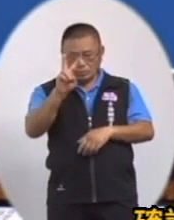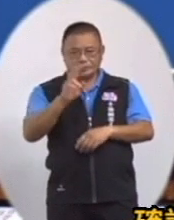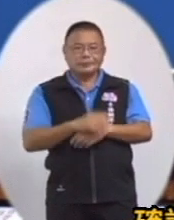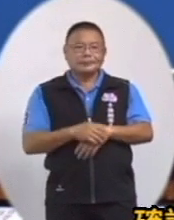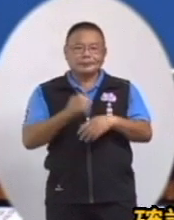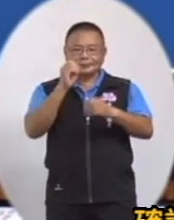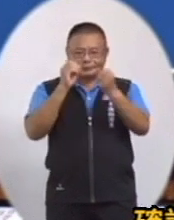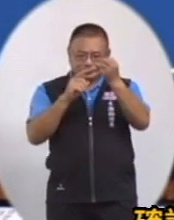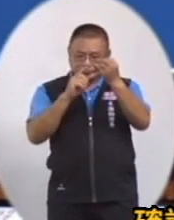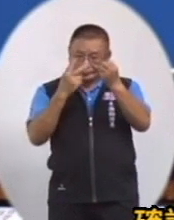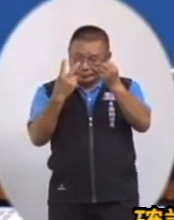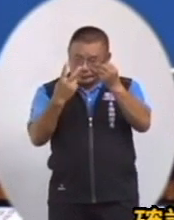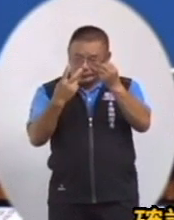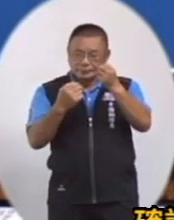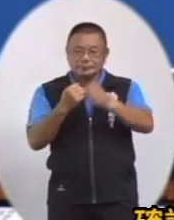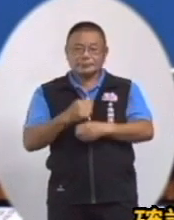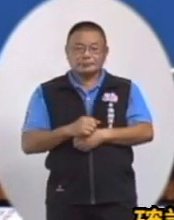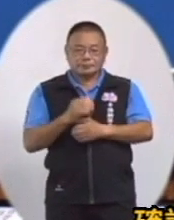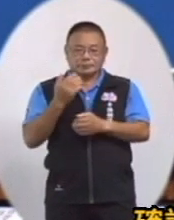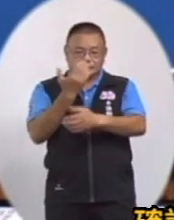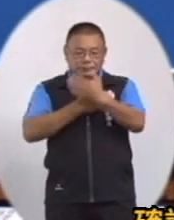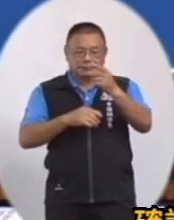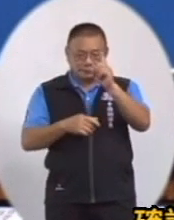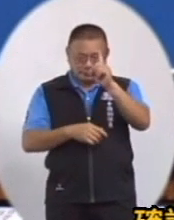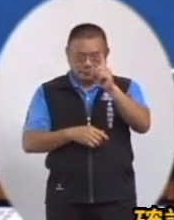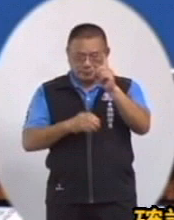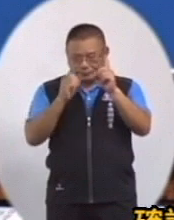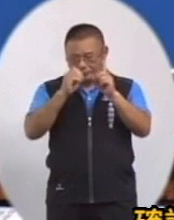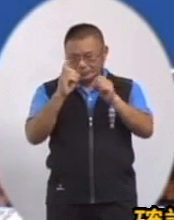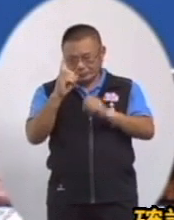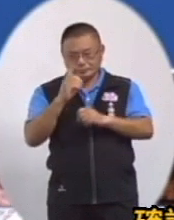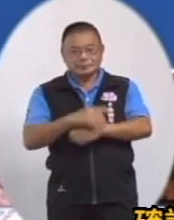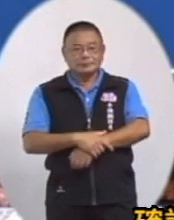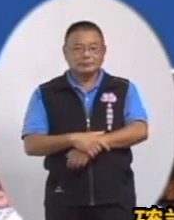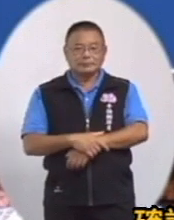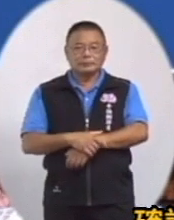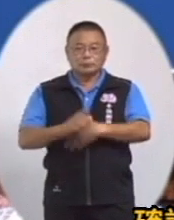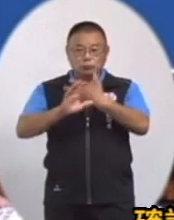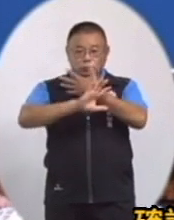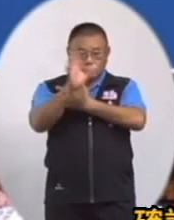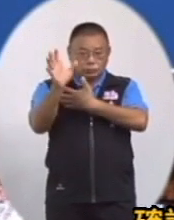占 0.2%， 那肾脏的有1人，占 0.1%， 境外